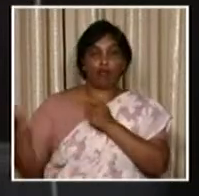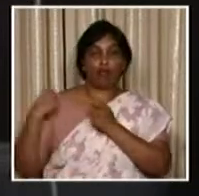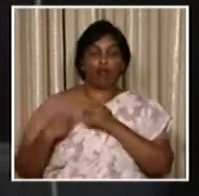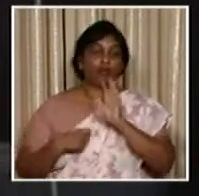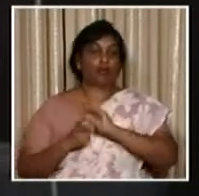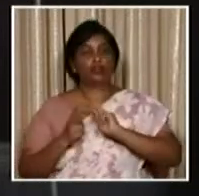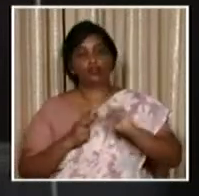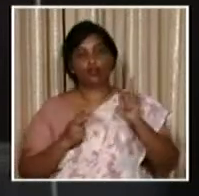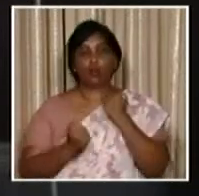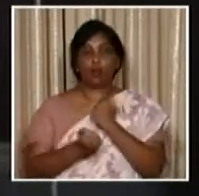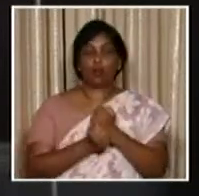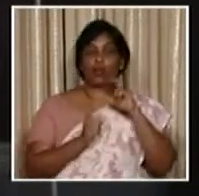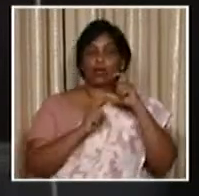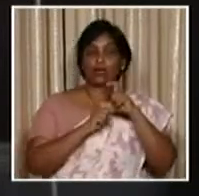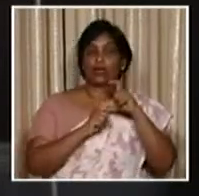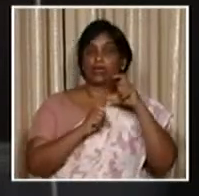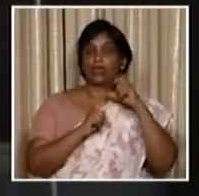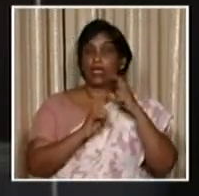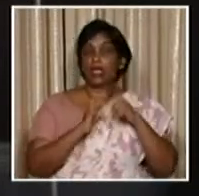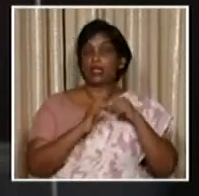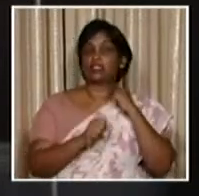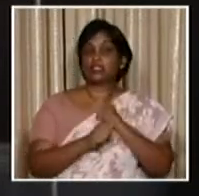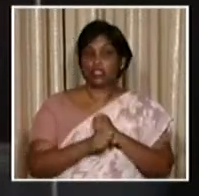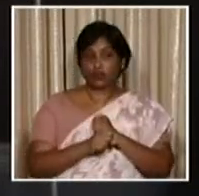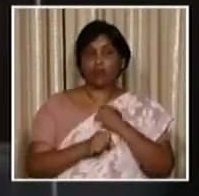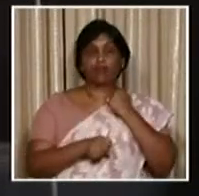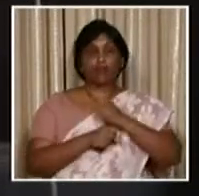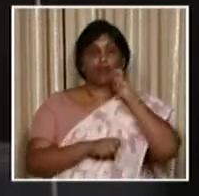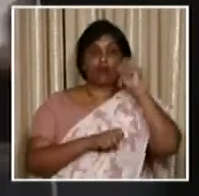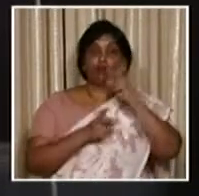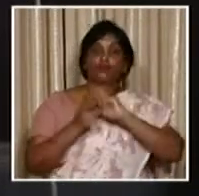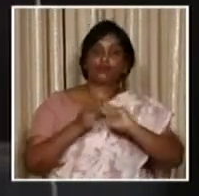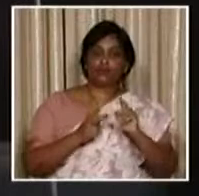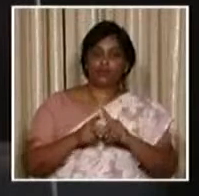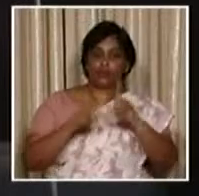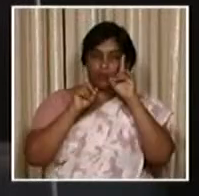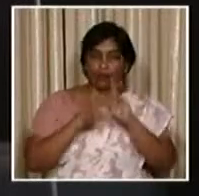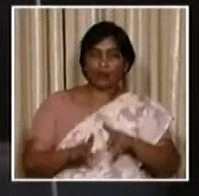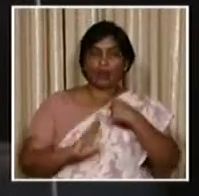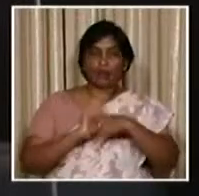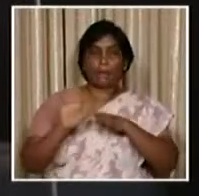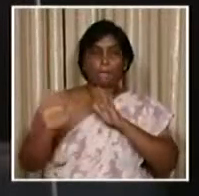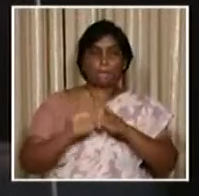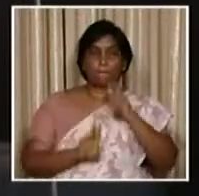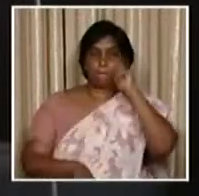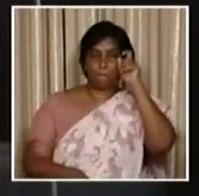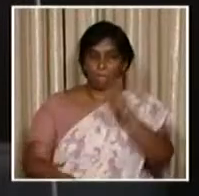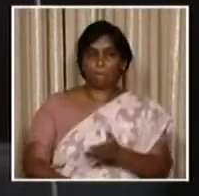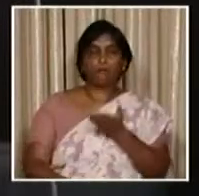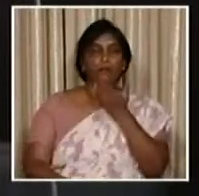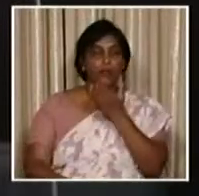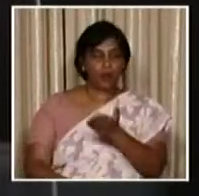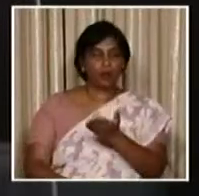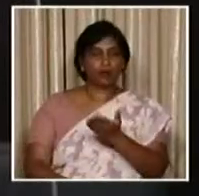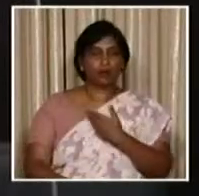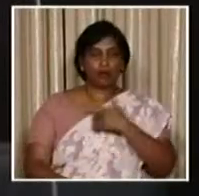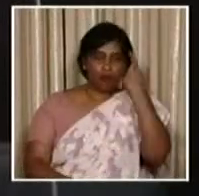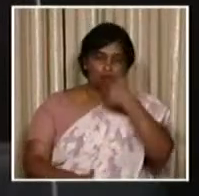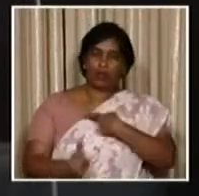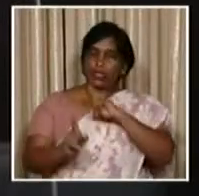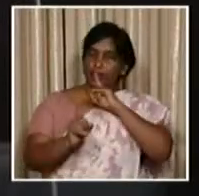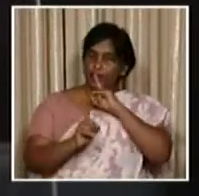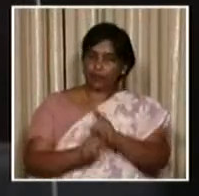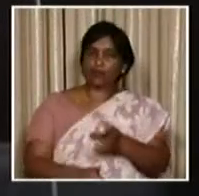කිව්වා පොලිසියේ DIG ලා එපා කිව්වා රජයේ සේකේ එපා කිව්වා ඒ වගේ රට පාලනය කරපු මිනිහෙක් තමුන්නාසයට මම මූණටම